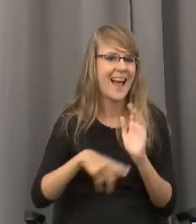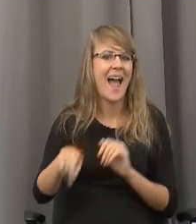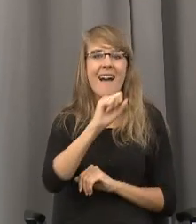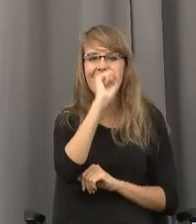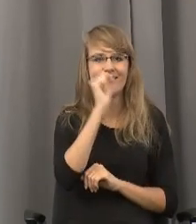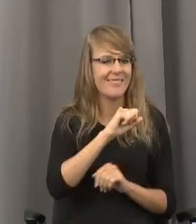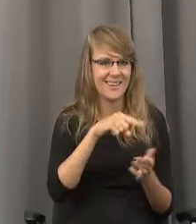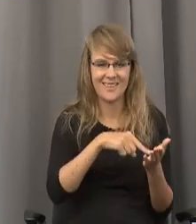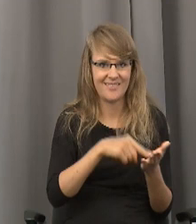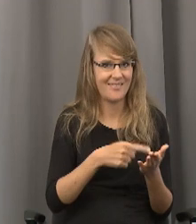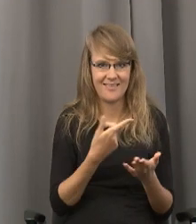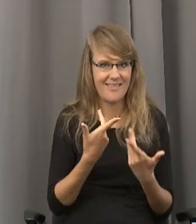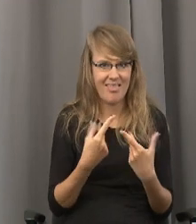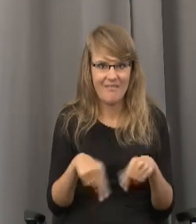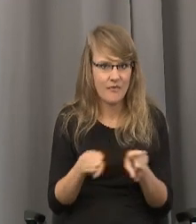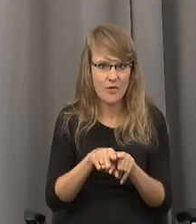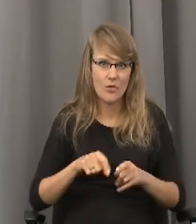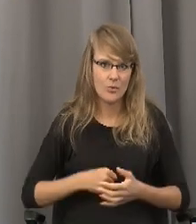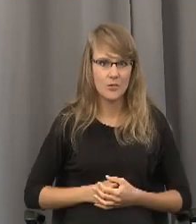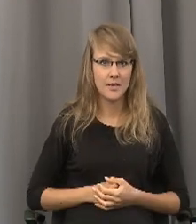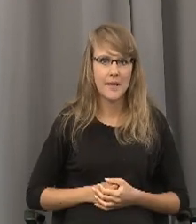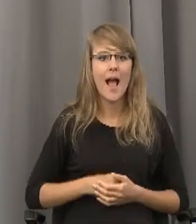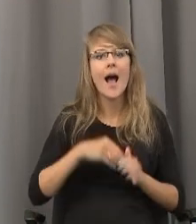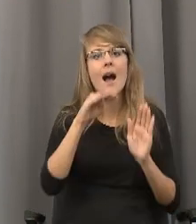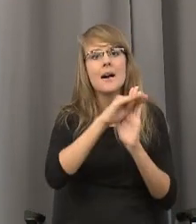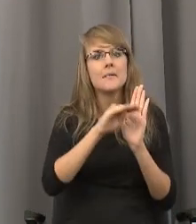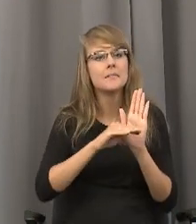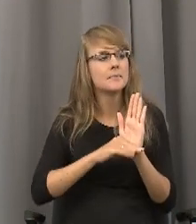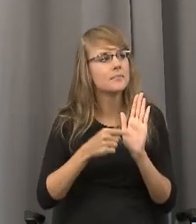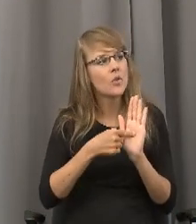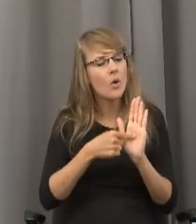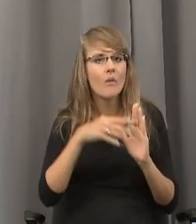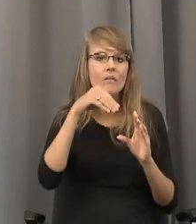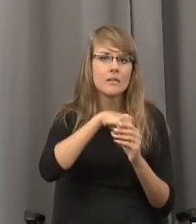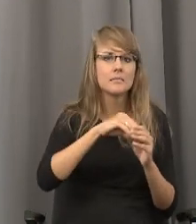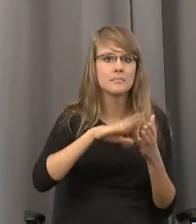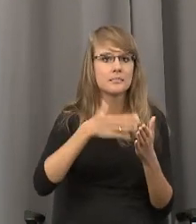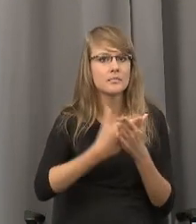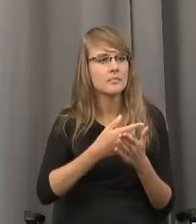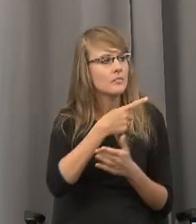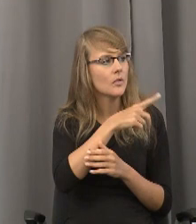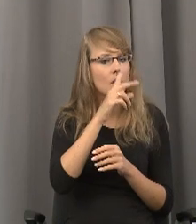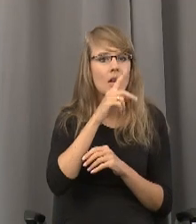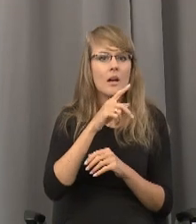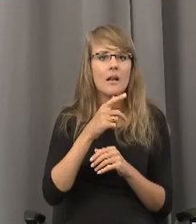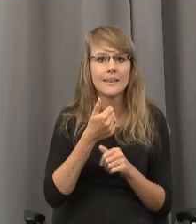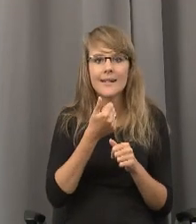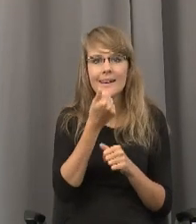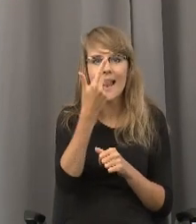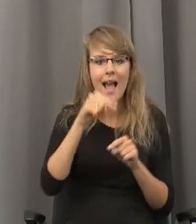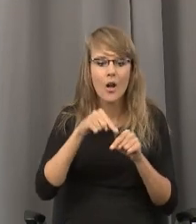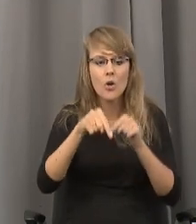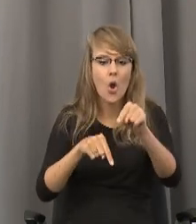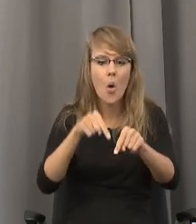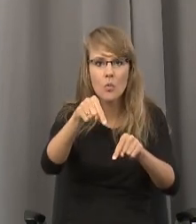stosuje. Do takich standardów na przykład należy wielokrokowe rozpoznawanie zespołów otępiennych,